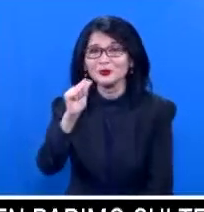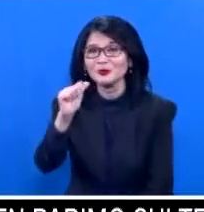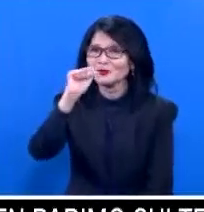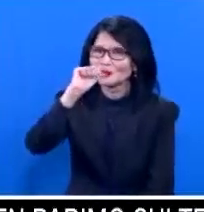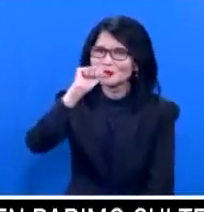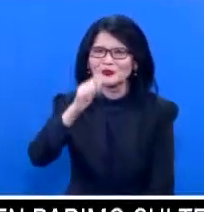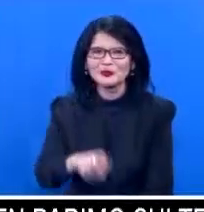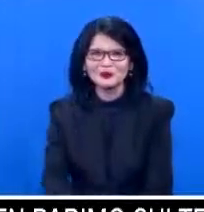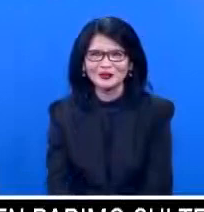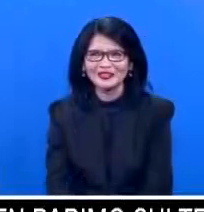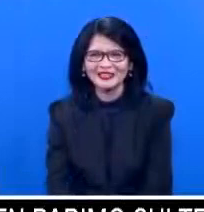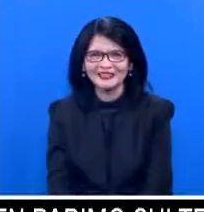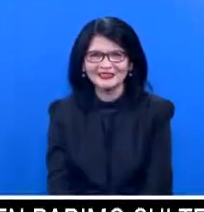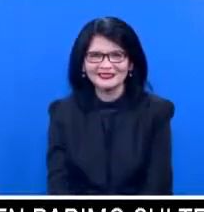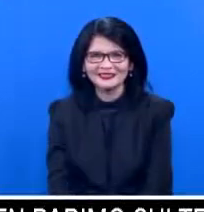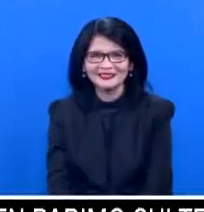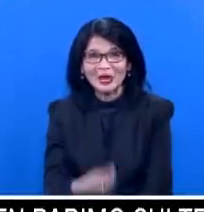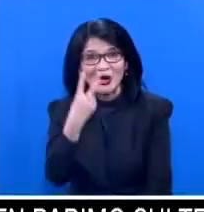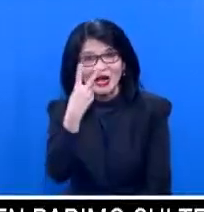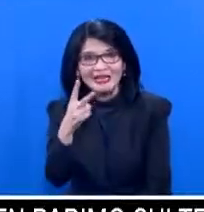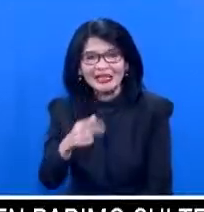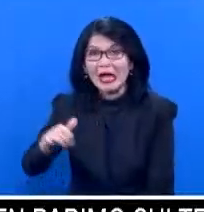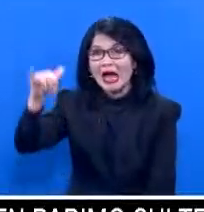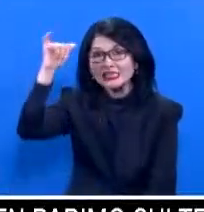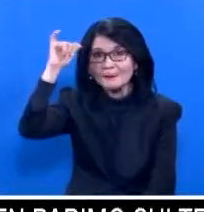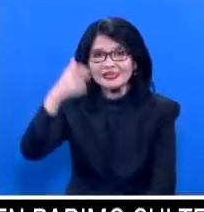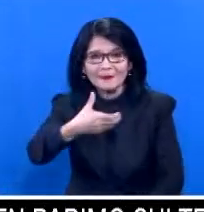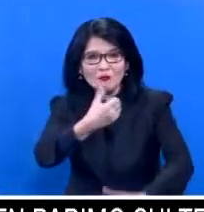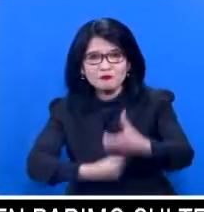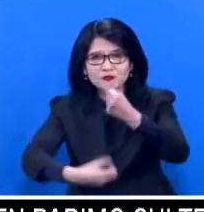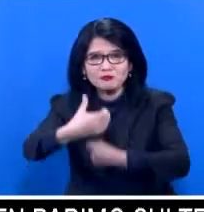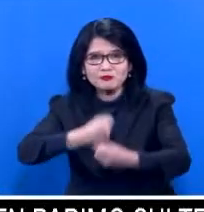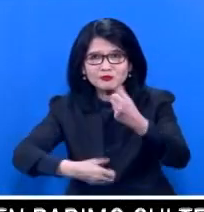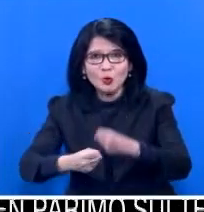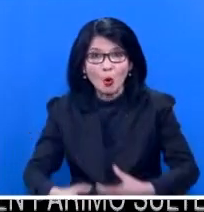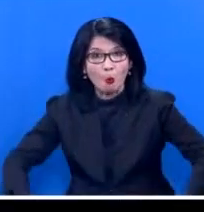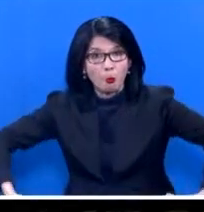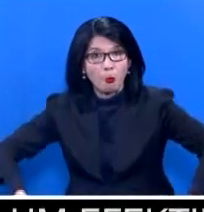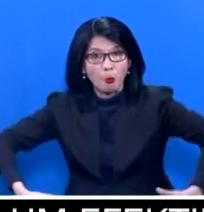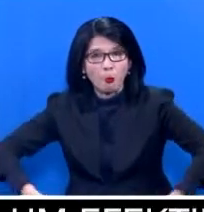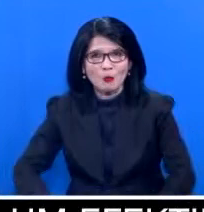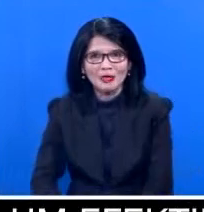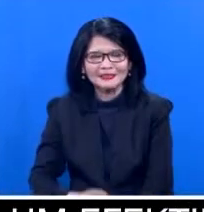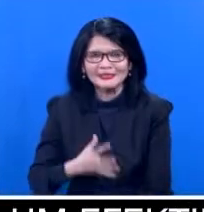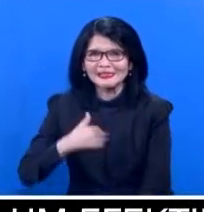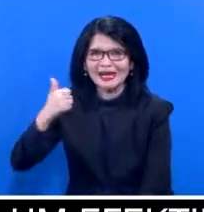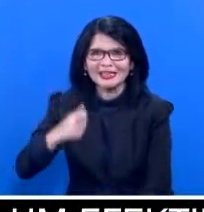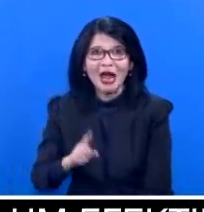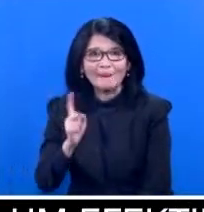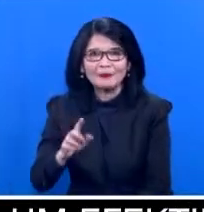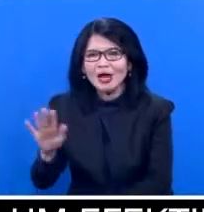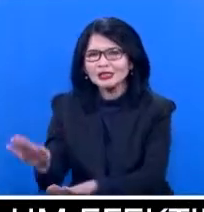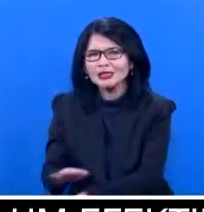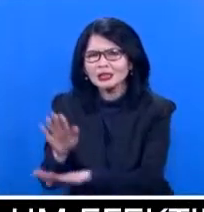Susu. Wah, pemirsa, lihat saja sapi-sapi perah peranakan ini. Badannya gemuk-gemuk dan terlihat segar karena mereka dirawat